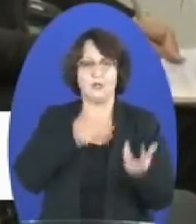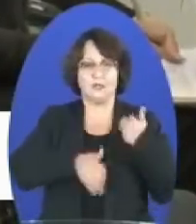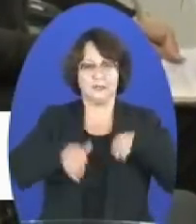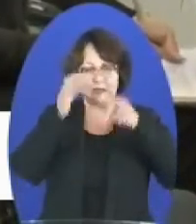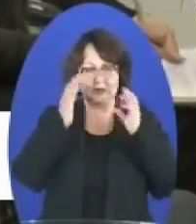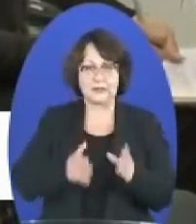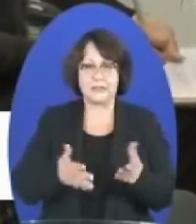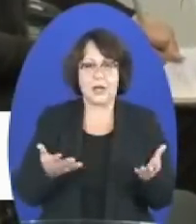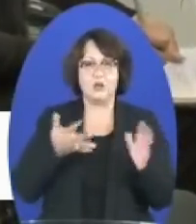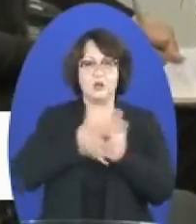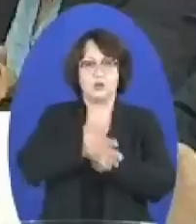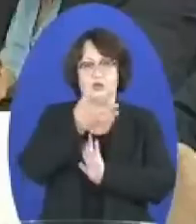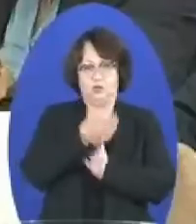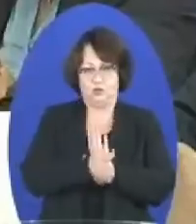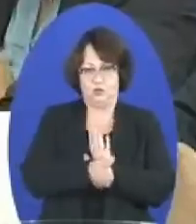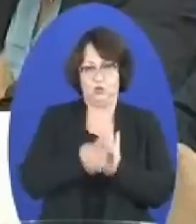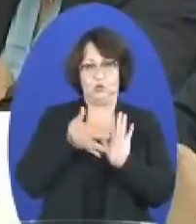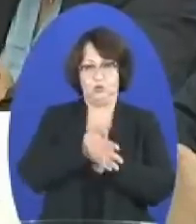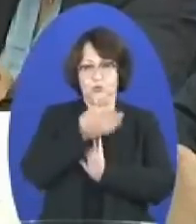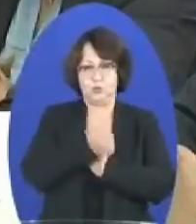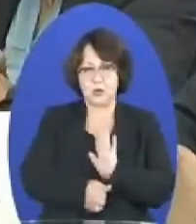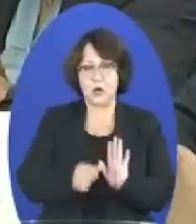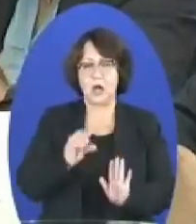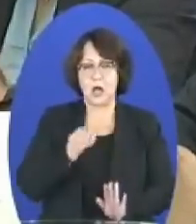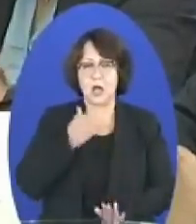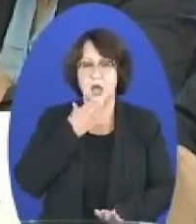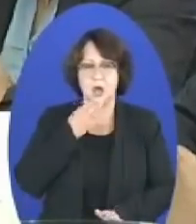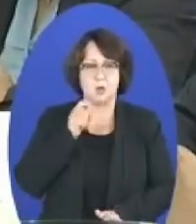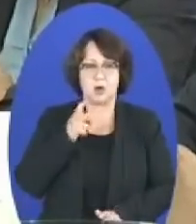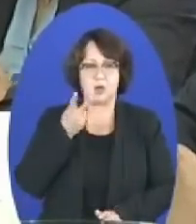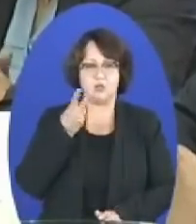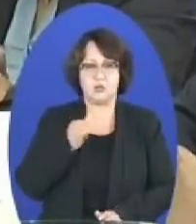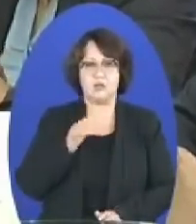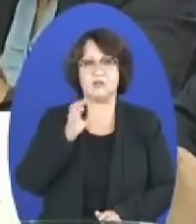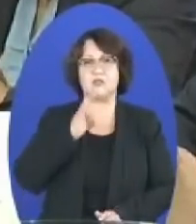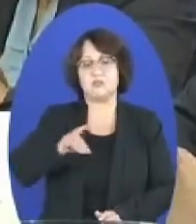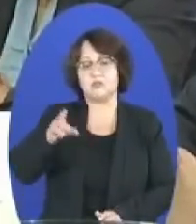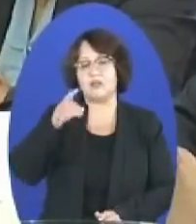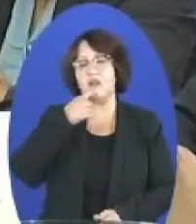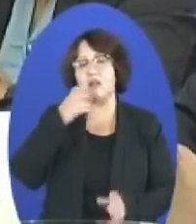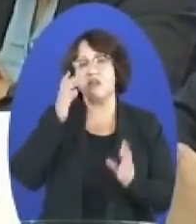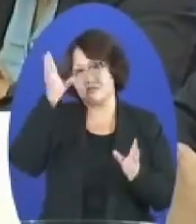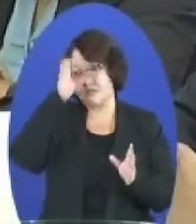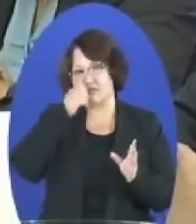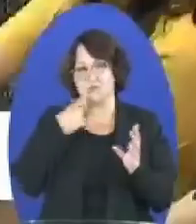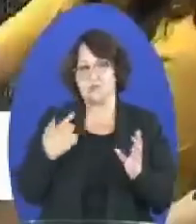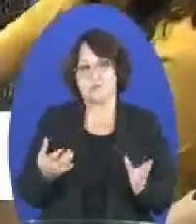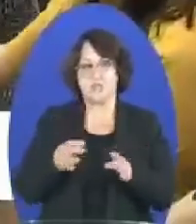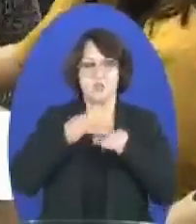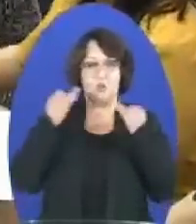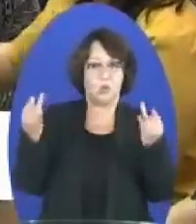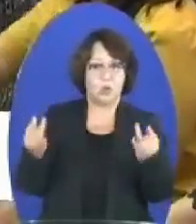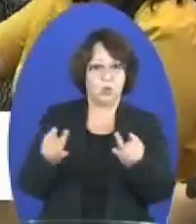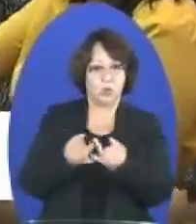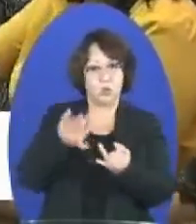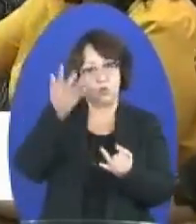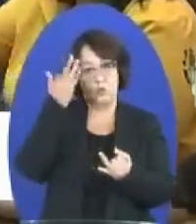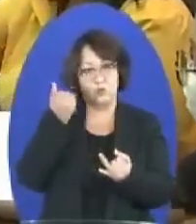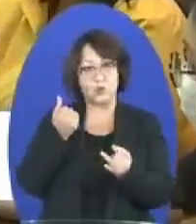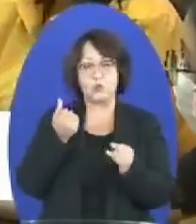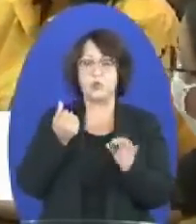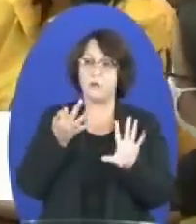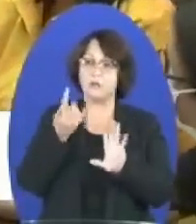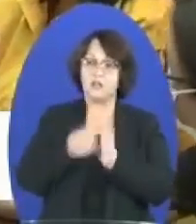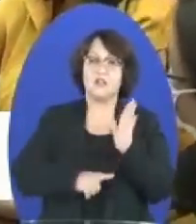асуудал бол төсөв. Гэтэл төсөв нь хангалттай хэмжээнд хүрэлцэхгүй байгааг салбарын хэлж байла. Ирэх сарын ихэр улсын хурлын ээлжид бус чуулганаар хилцүүлнэ